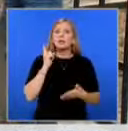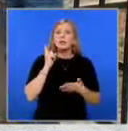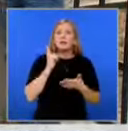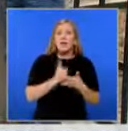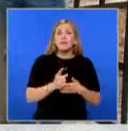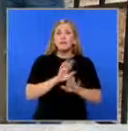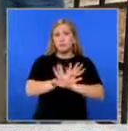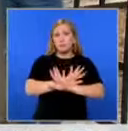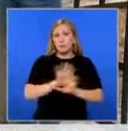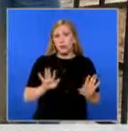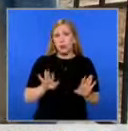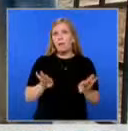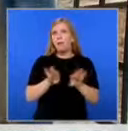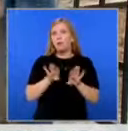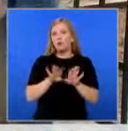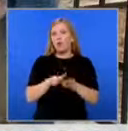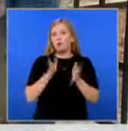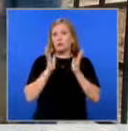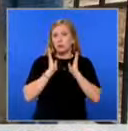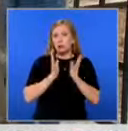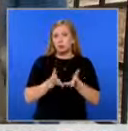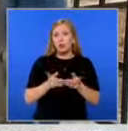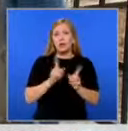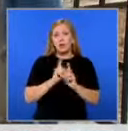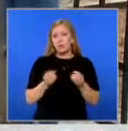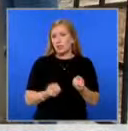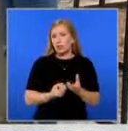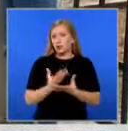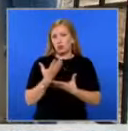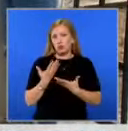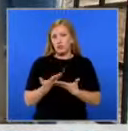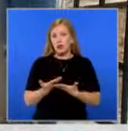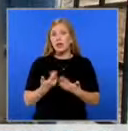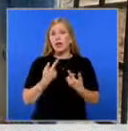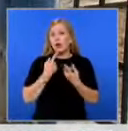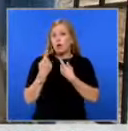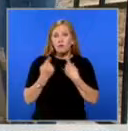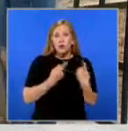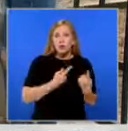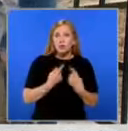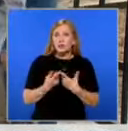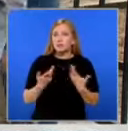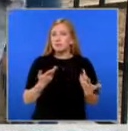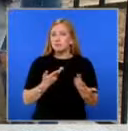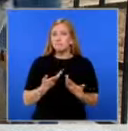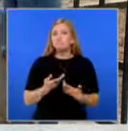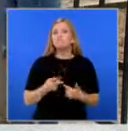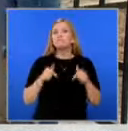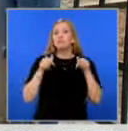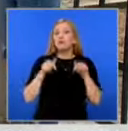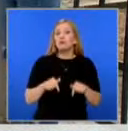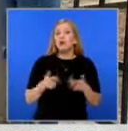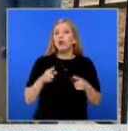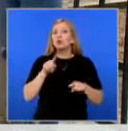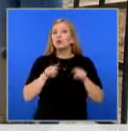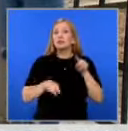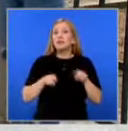предотвратят подобни трагедии повече да не се случват казват между себе си че това което